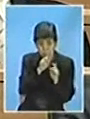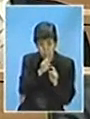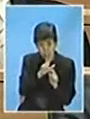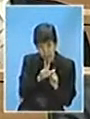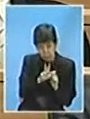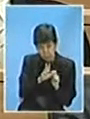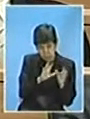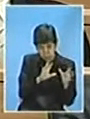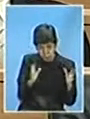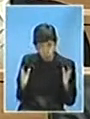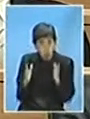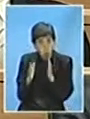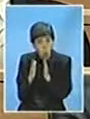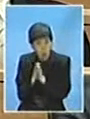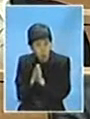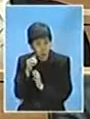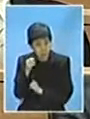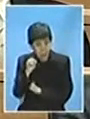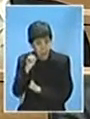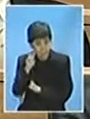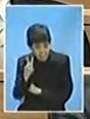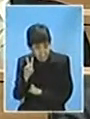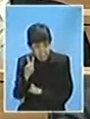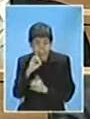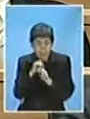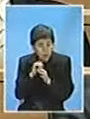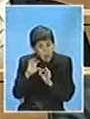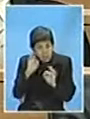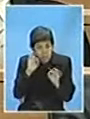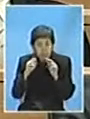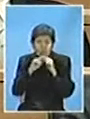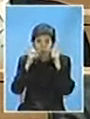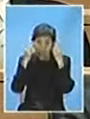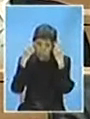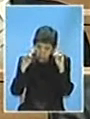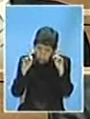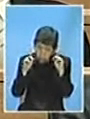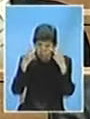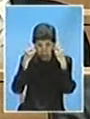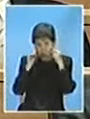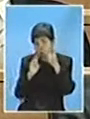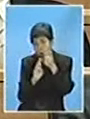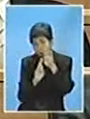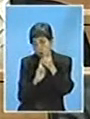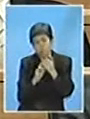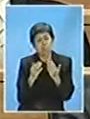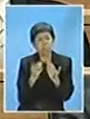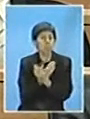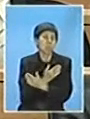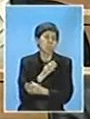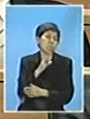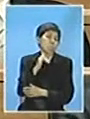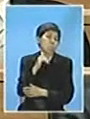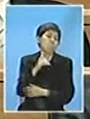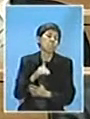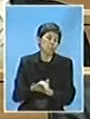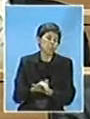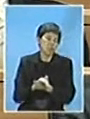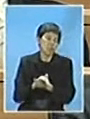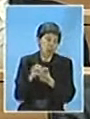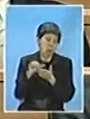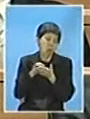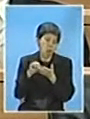เข้าไปด้วยเนี่ยนะครับก็จะทำให้องค์ประกอบในการเลือกนายกอุปนายกเนี่ยนะเปลี่ยนแปลงไปอันนี้เป็นการแก้ไข